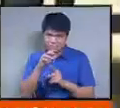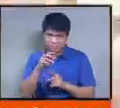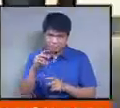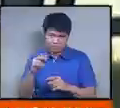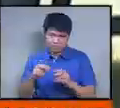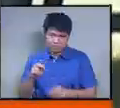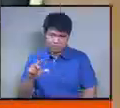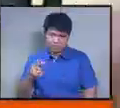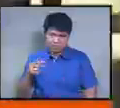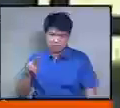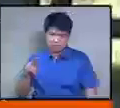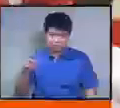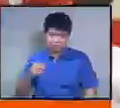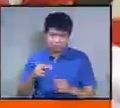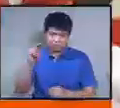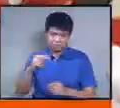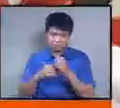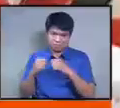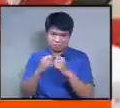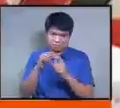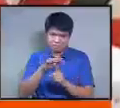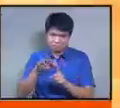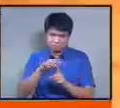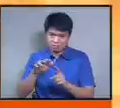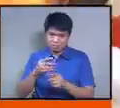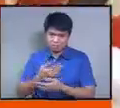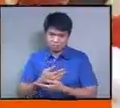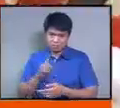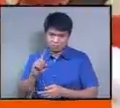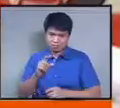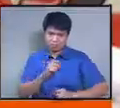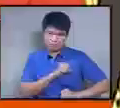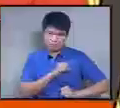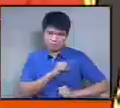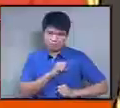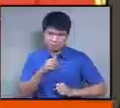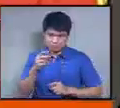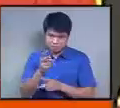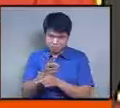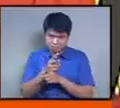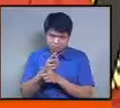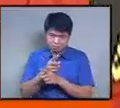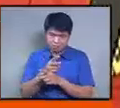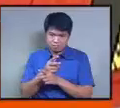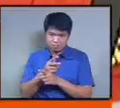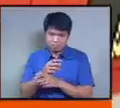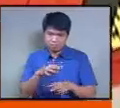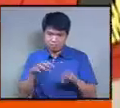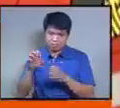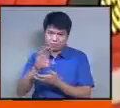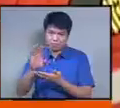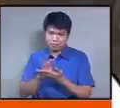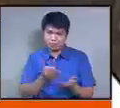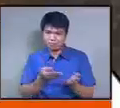mga evacuee lalo na sa mga bata. Isang sundalo naman ang nagbabantay sa evacuation center ang dinala sa ospital kagabi.